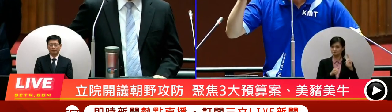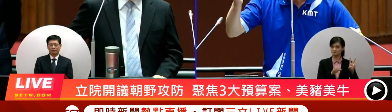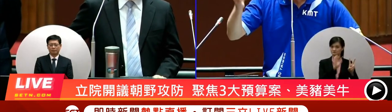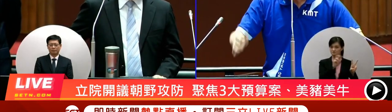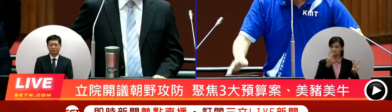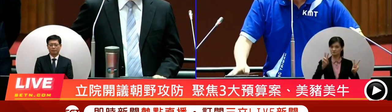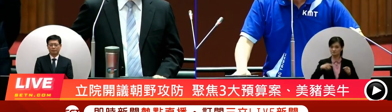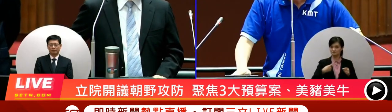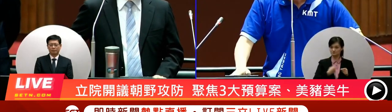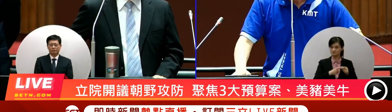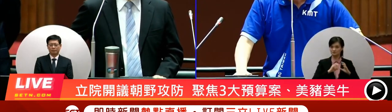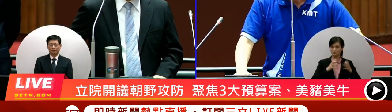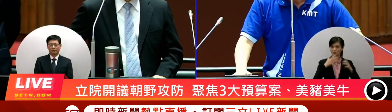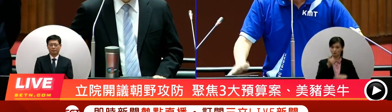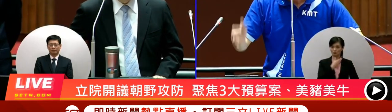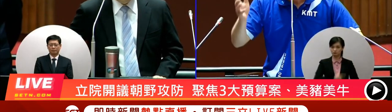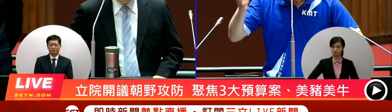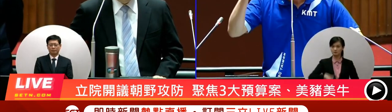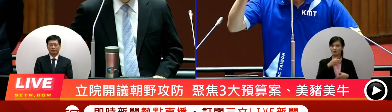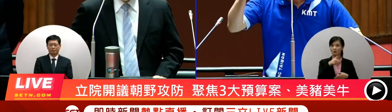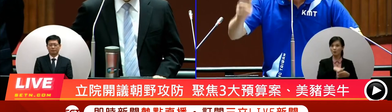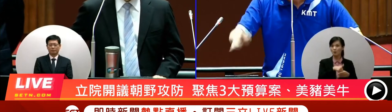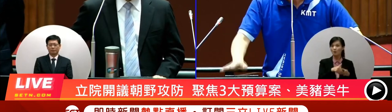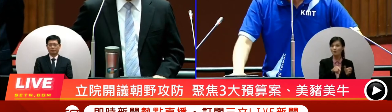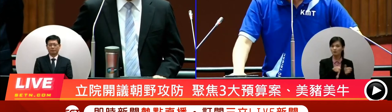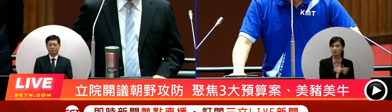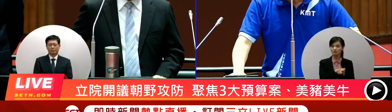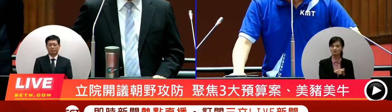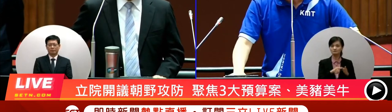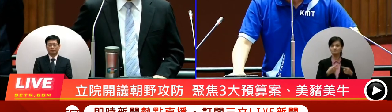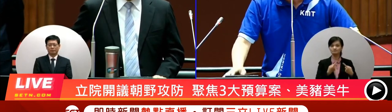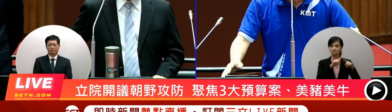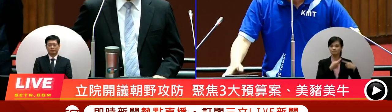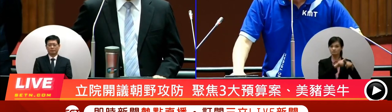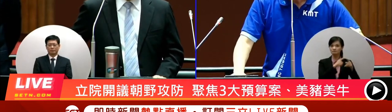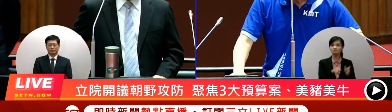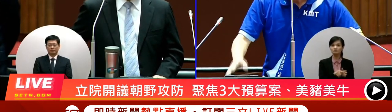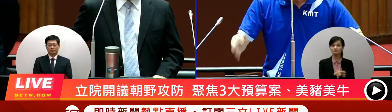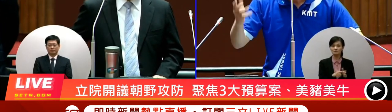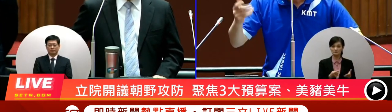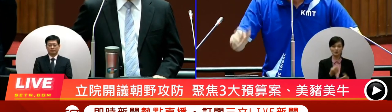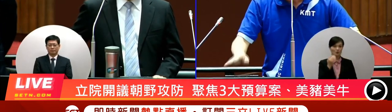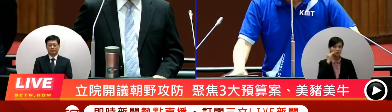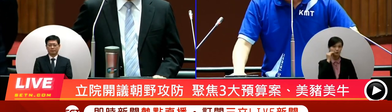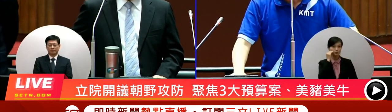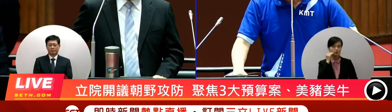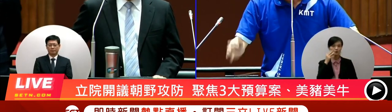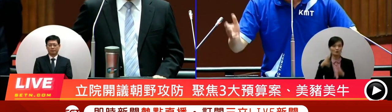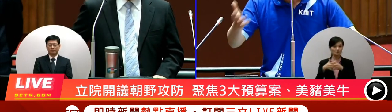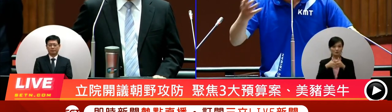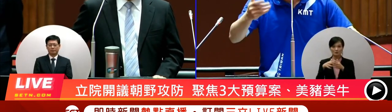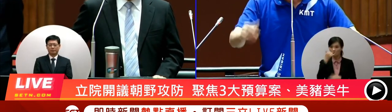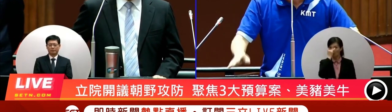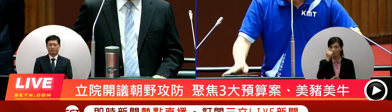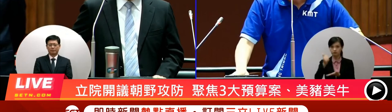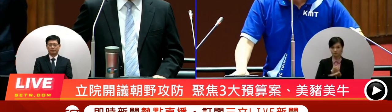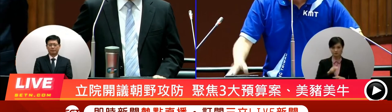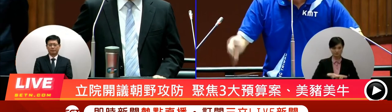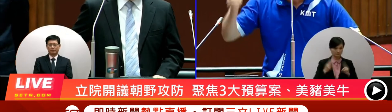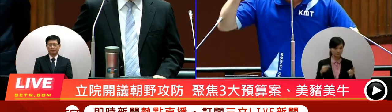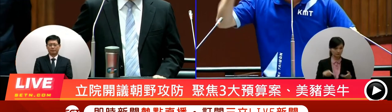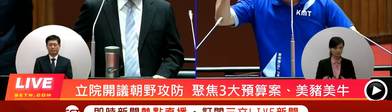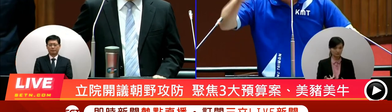候政策辩论的时候，当人家问到说，如果要开放美猪，关于这样的议题，邀请他来国会